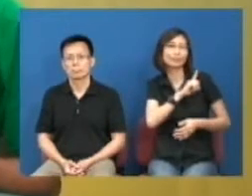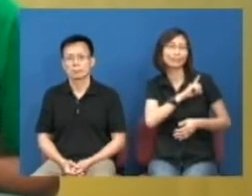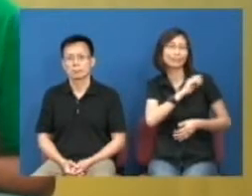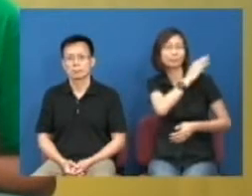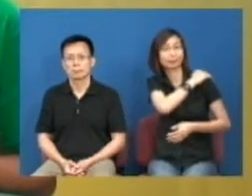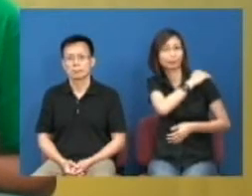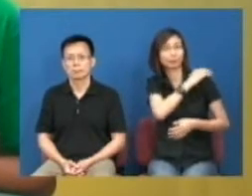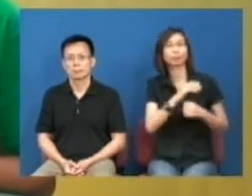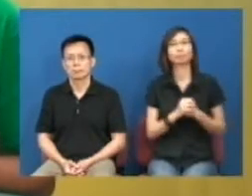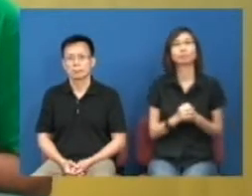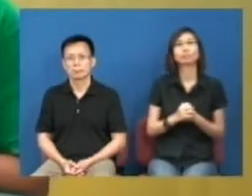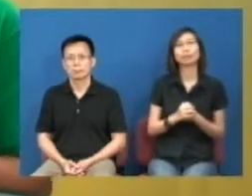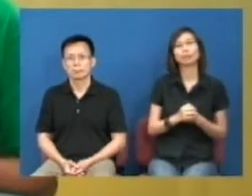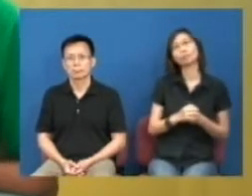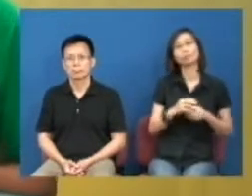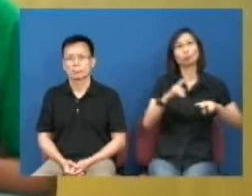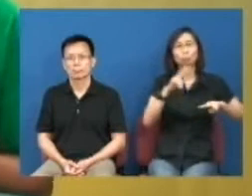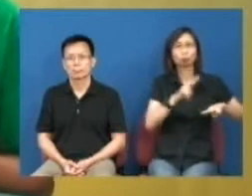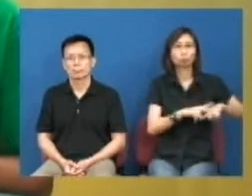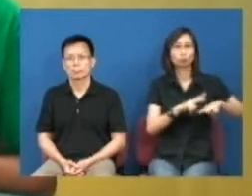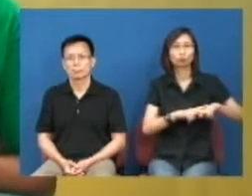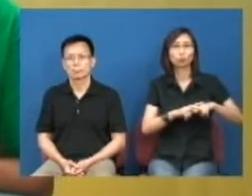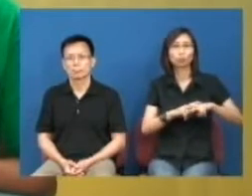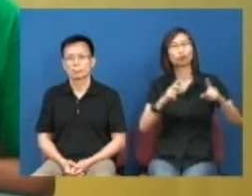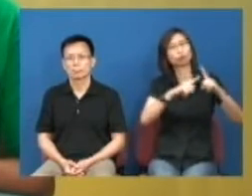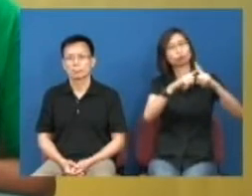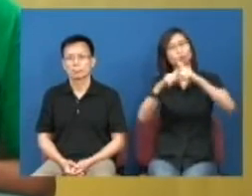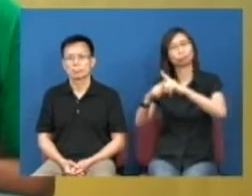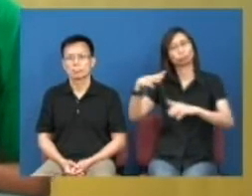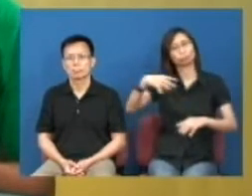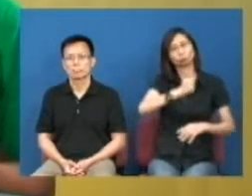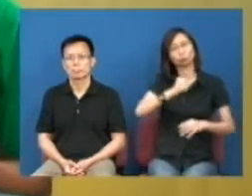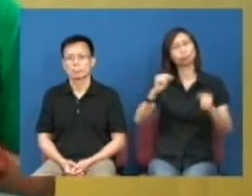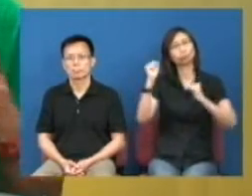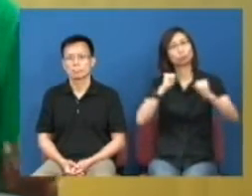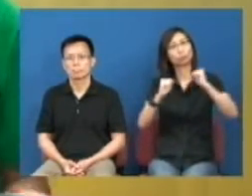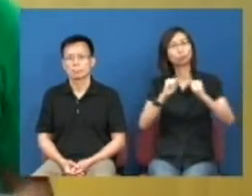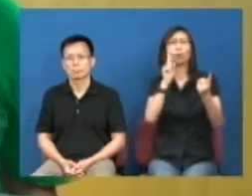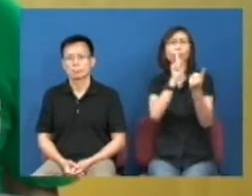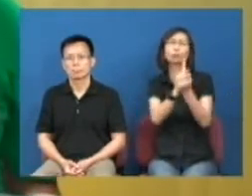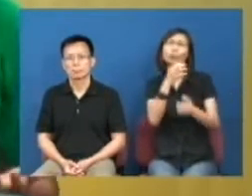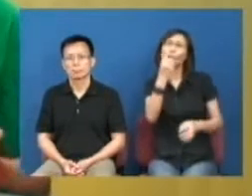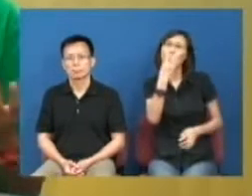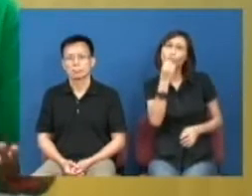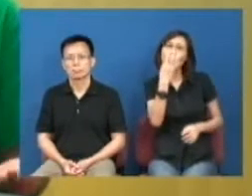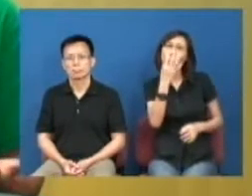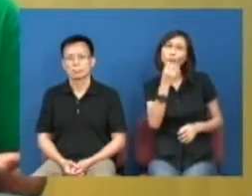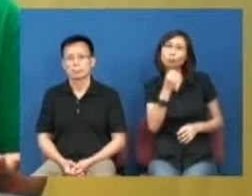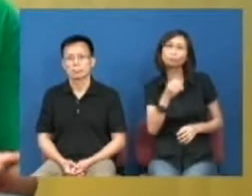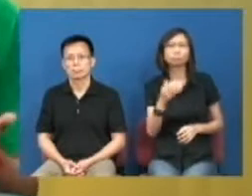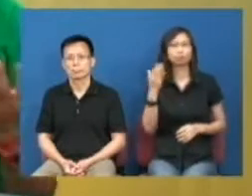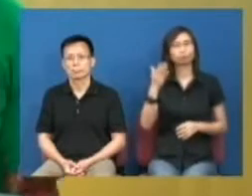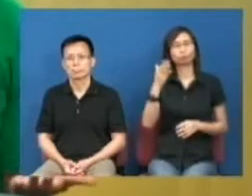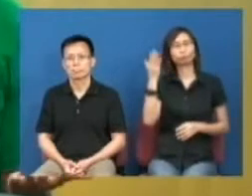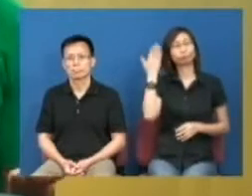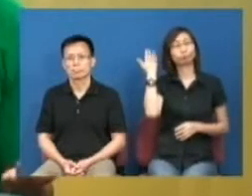支聯會本身個站點喺國內民主運動的時候，係咪實際上對於香港民主運動是完全視而不見咧？定係其實去